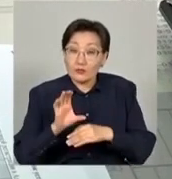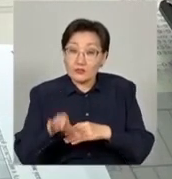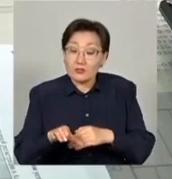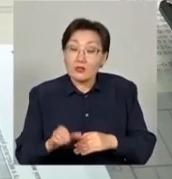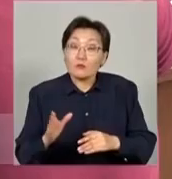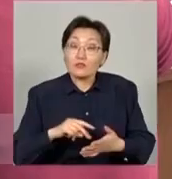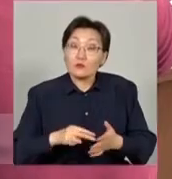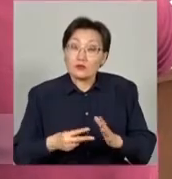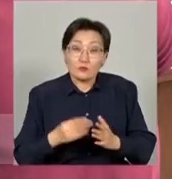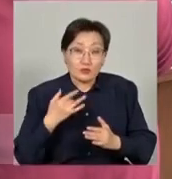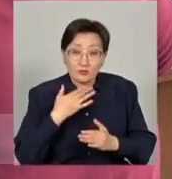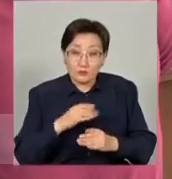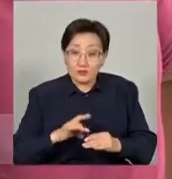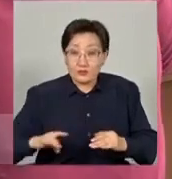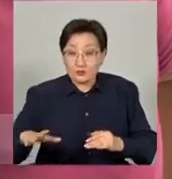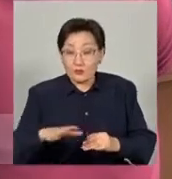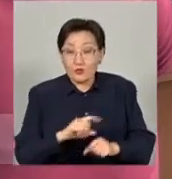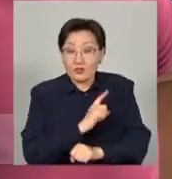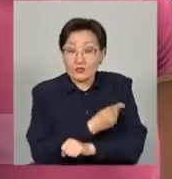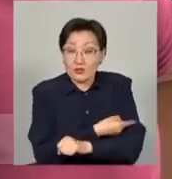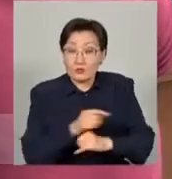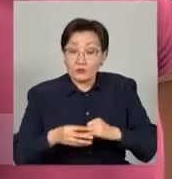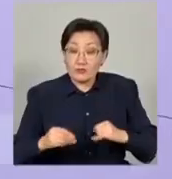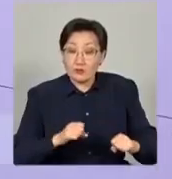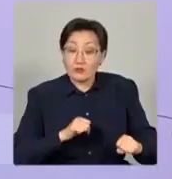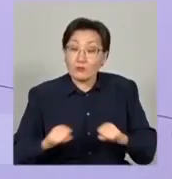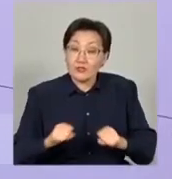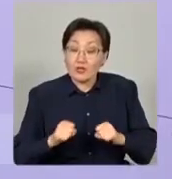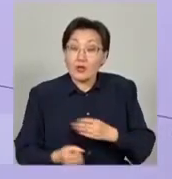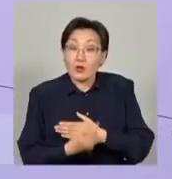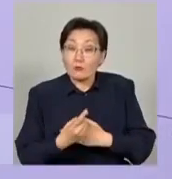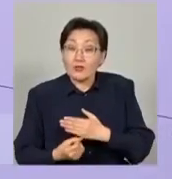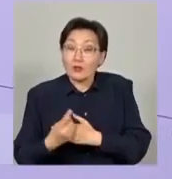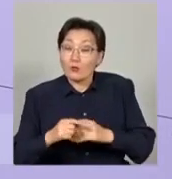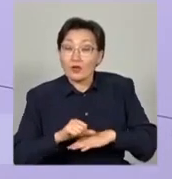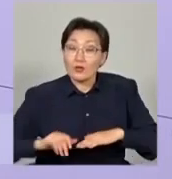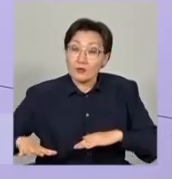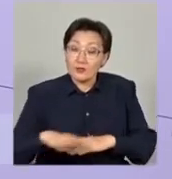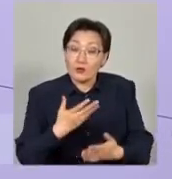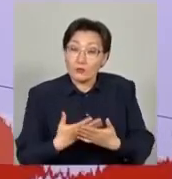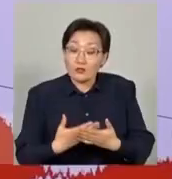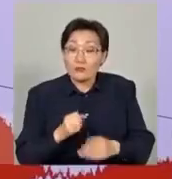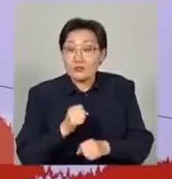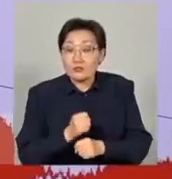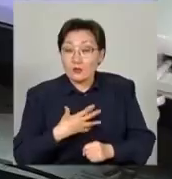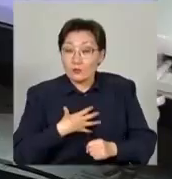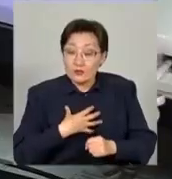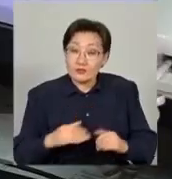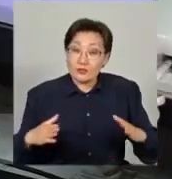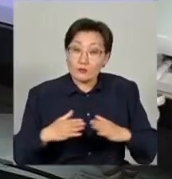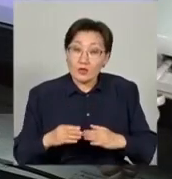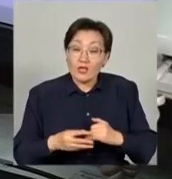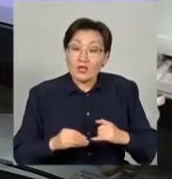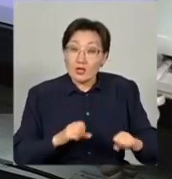алға қойған мақсаты көп. Республикадағы күшті жер сілкіністерінің пайда болған аймақтарында болжам жасау. Әсіресе маңызды нысандарда сейсмикалық